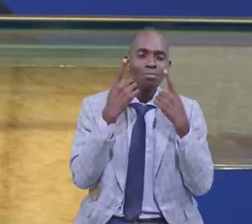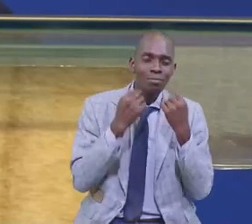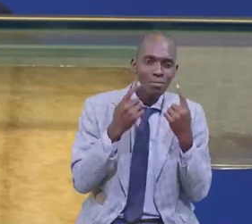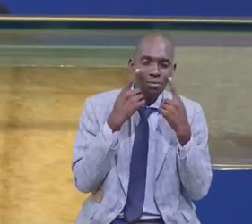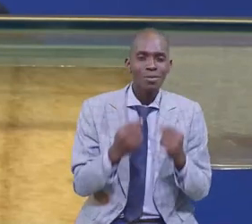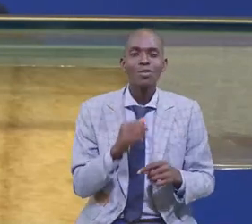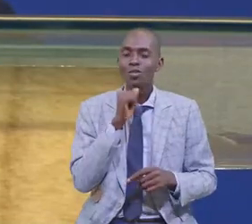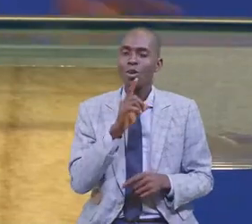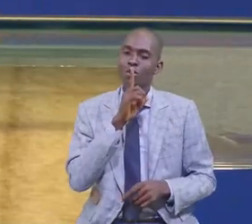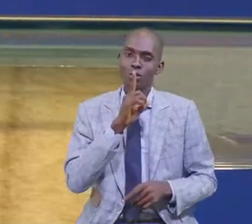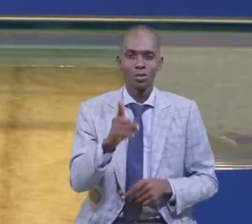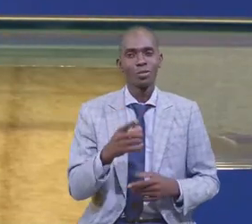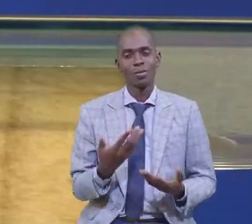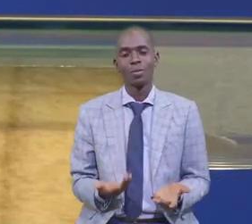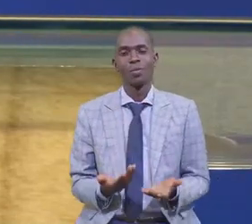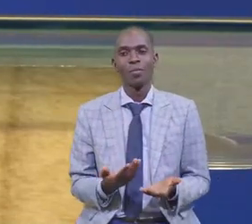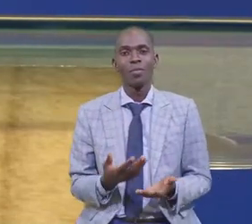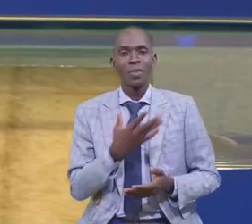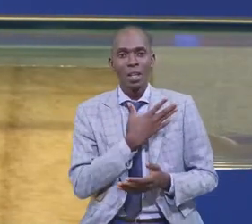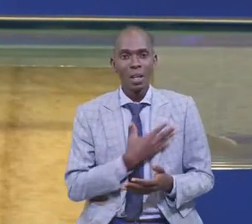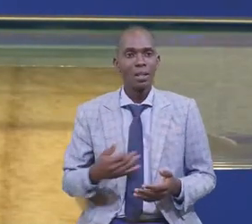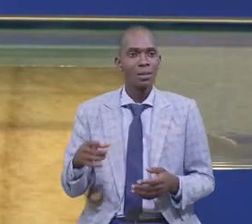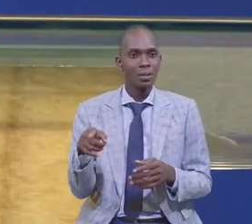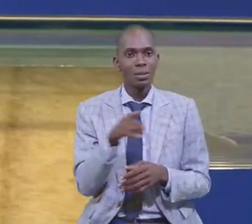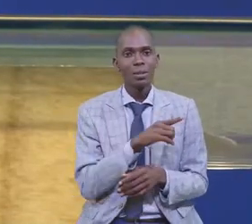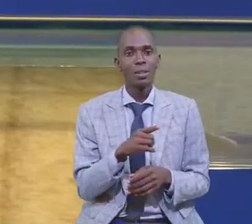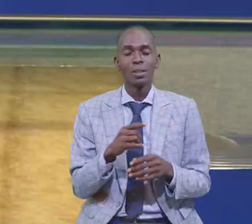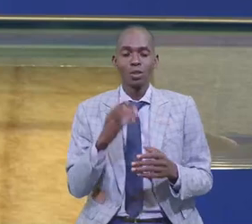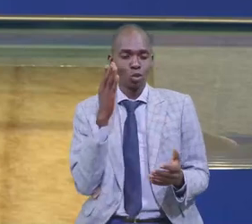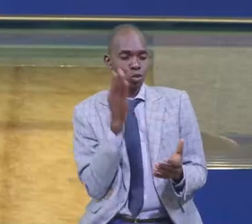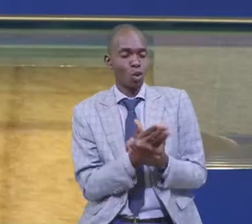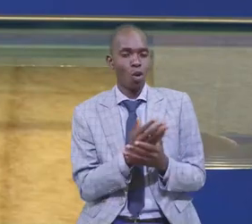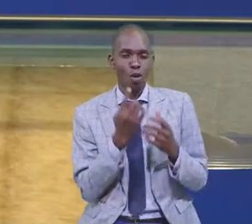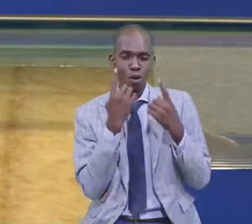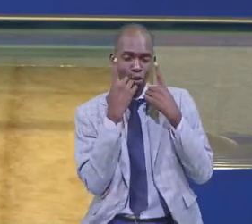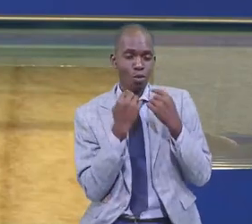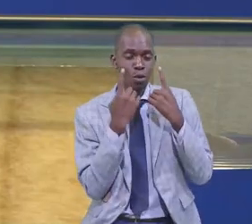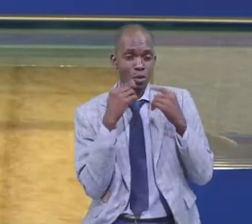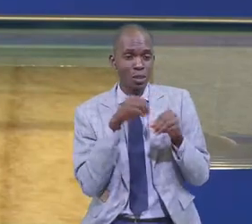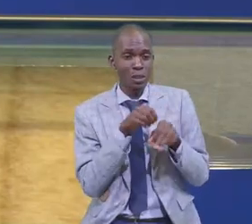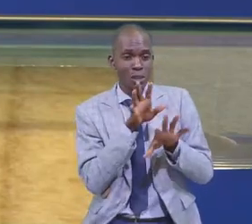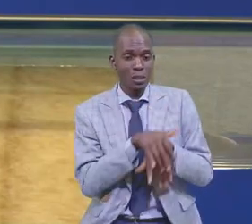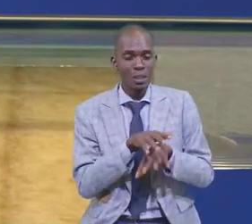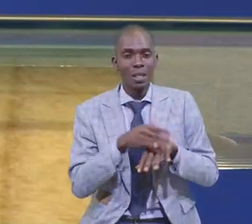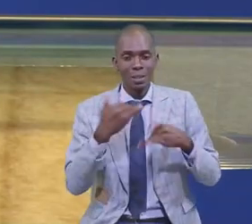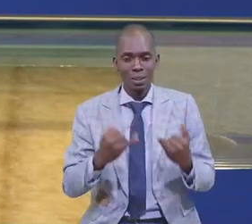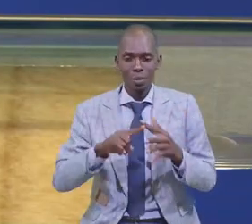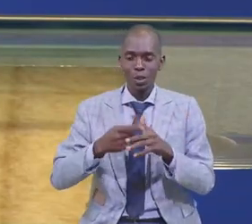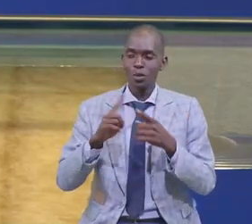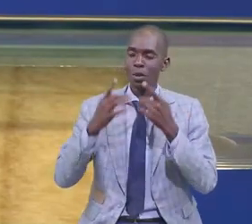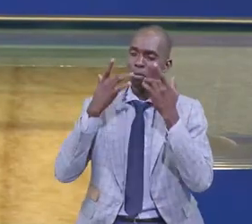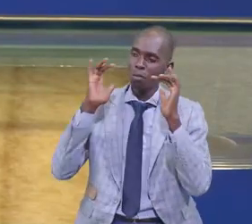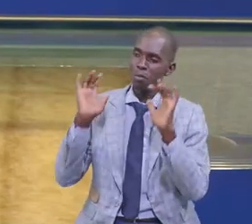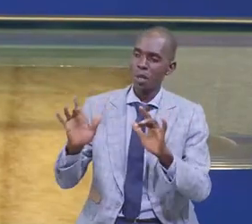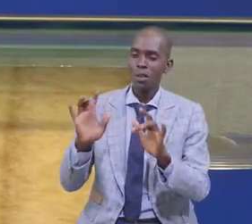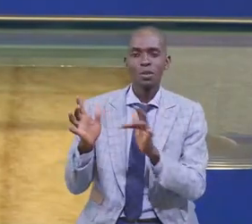les sanglots, tout cela n'est pas réel. Et aussitôt, et ils se moquaient de lui.